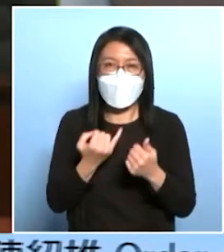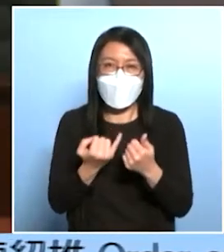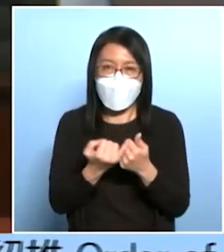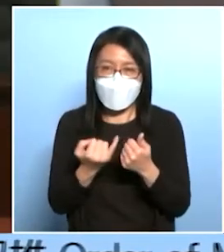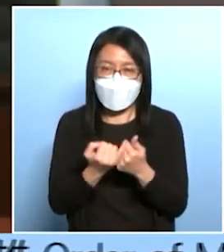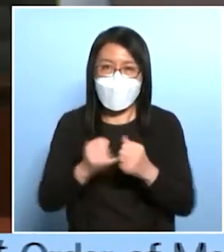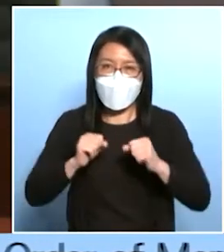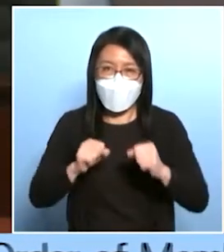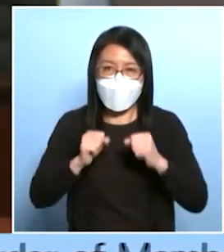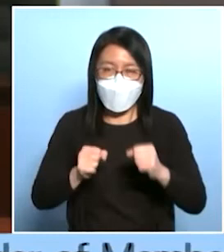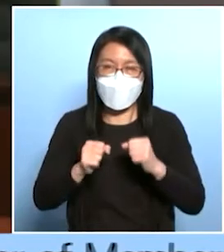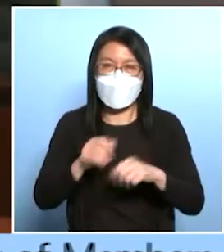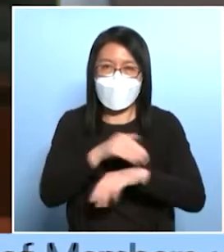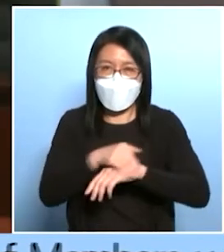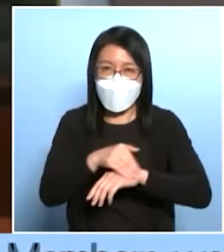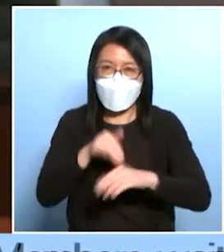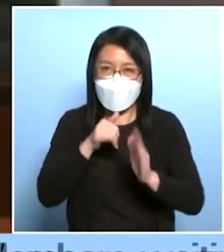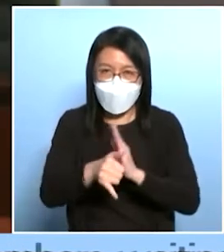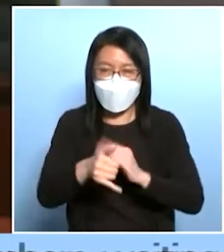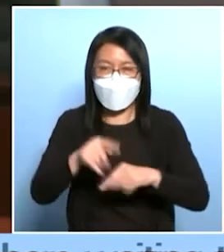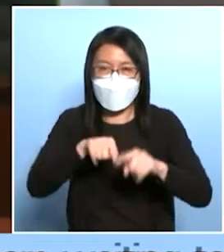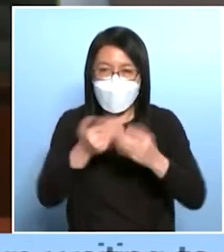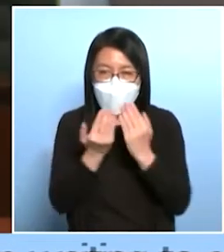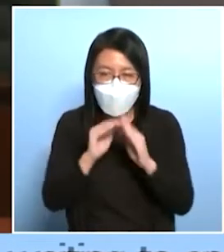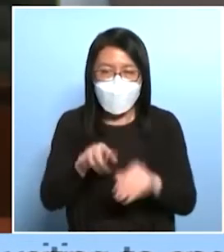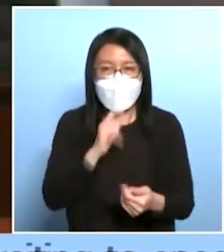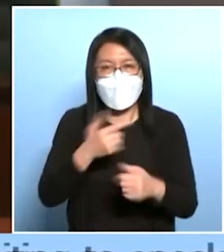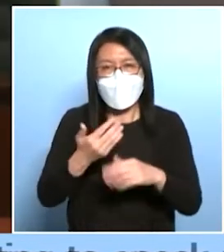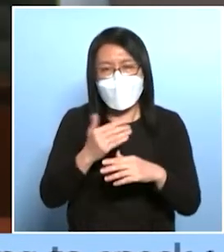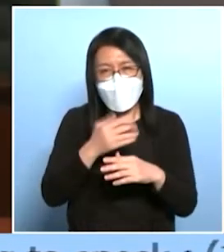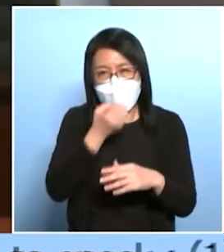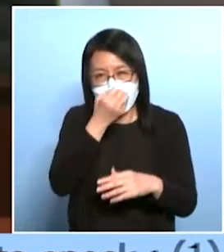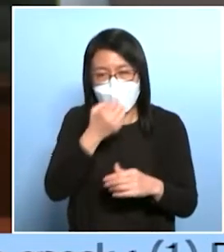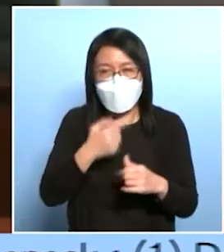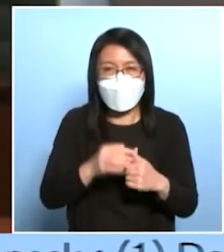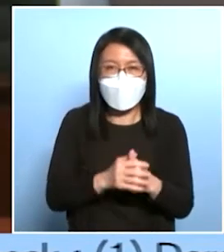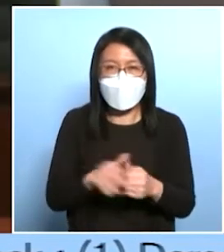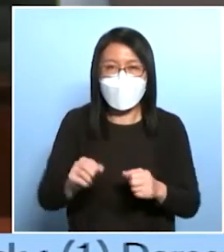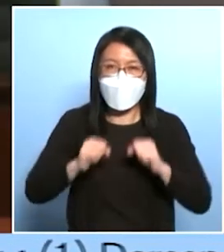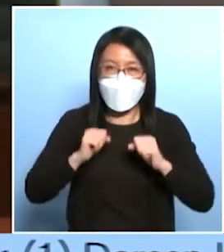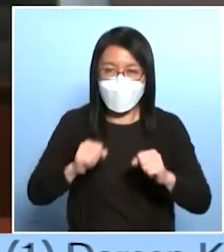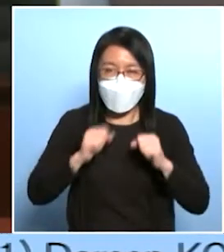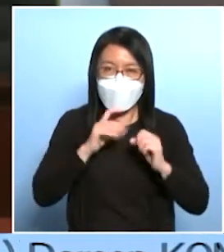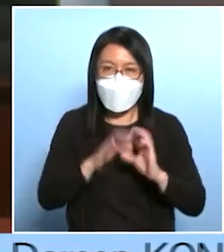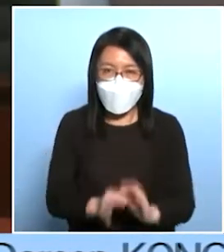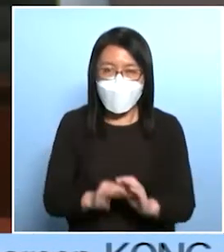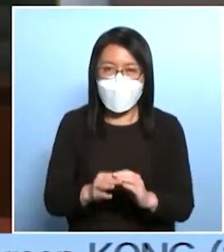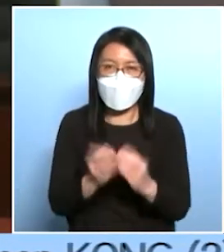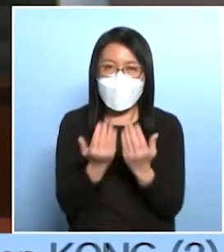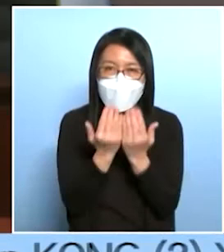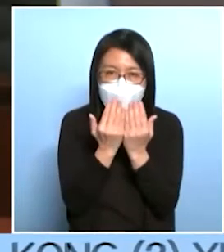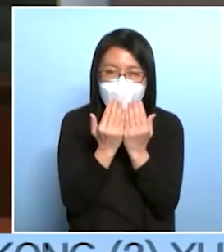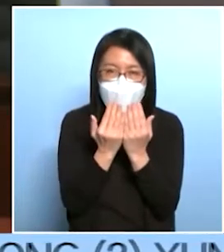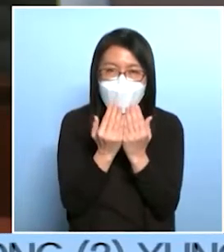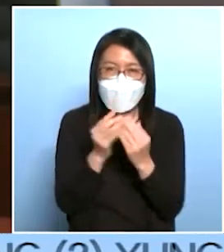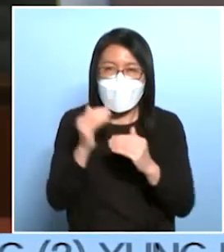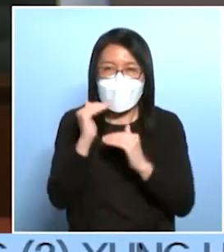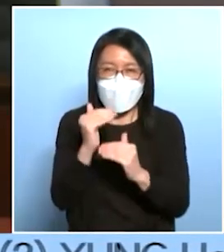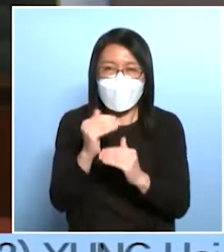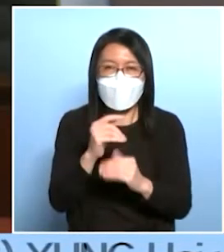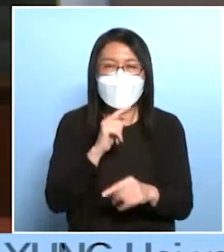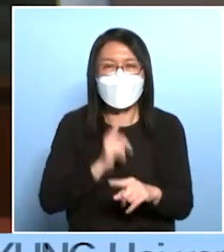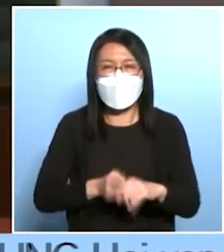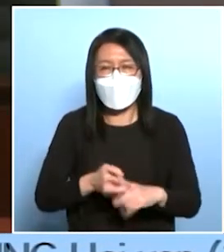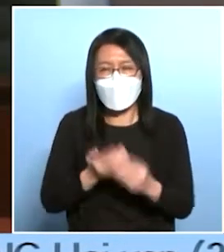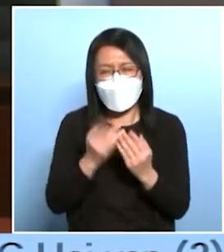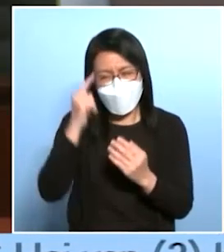計劃入到大學嘅。不過咧，因為咧喺香港咧，同咧呢個體育相關嘅學科咧，其實真係好有限。佢哋想讀嘅